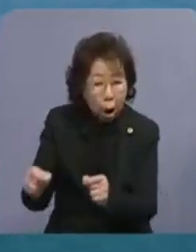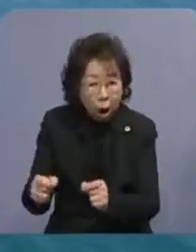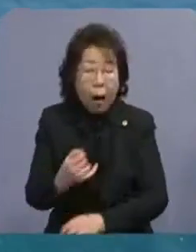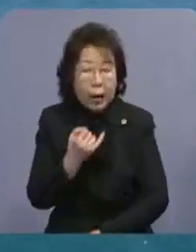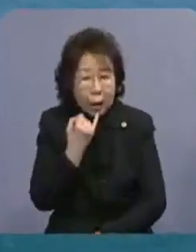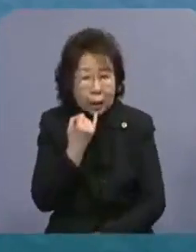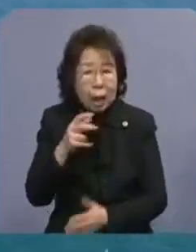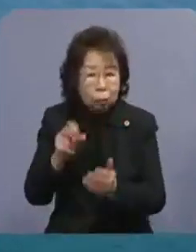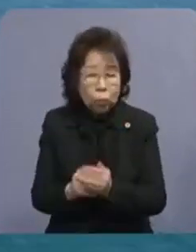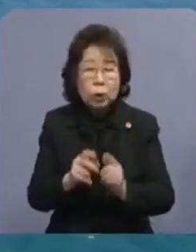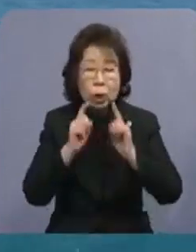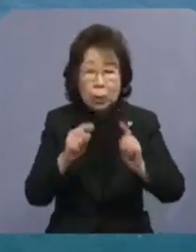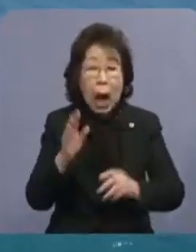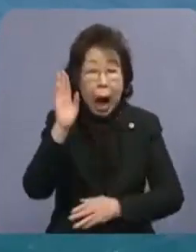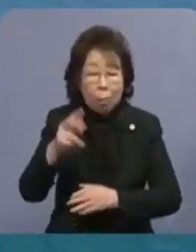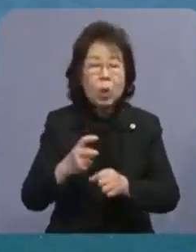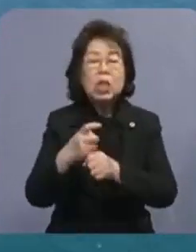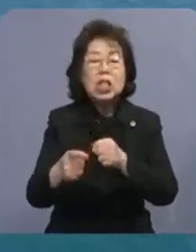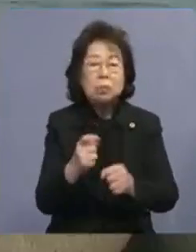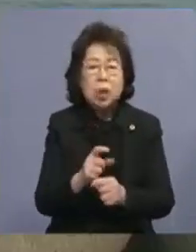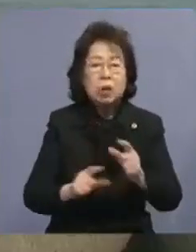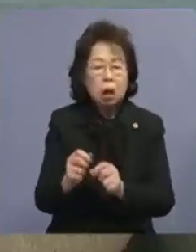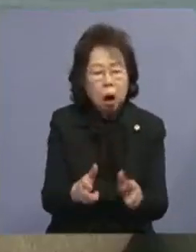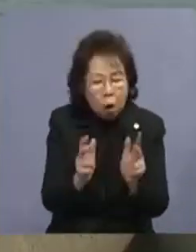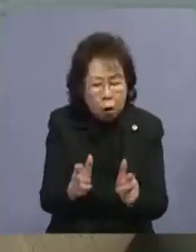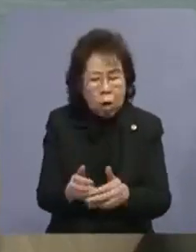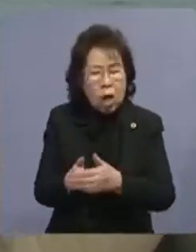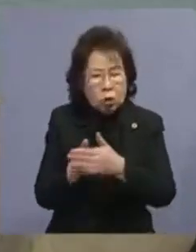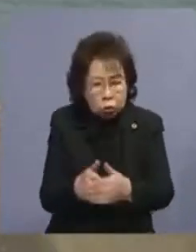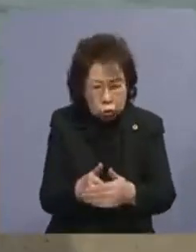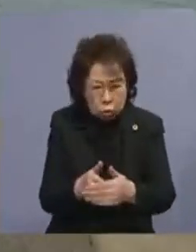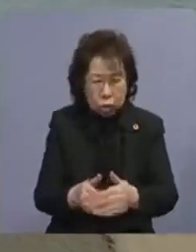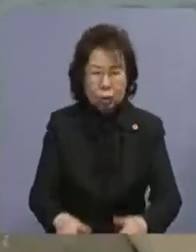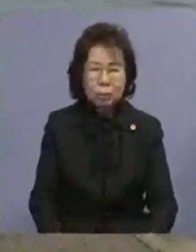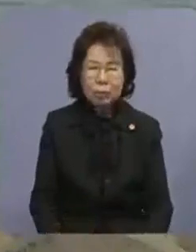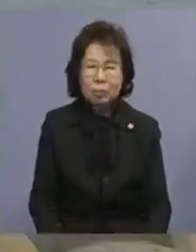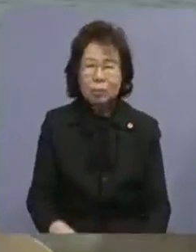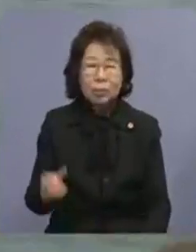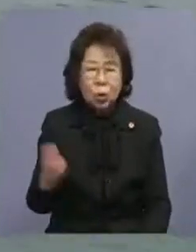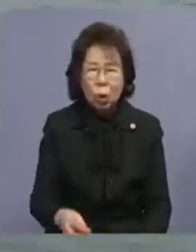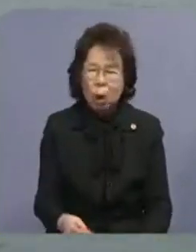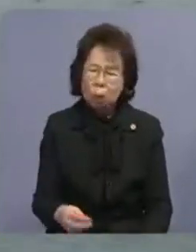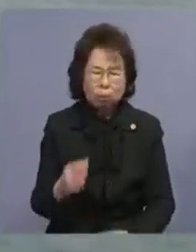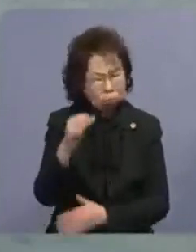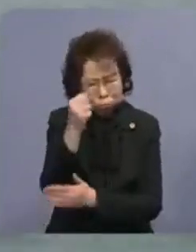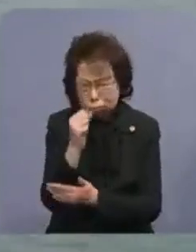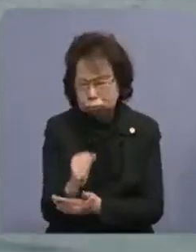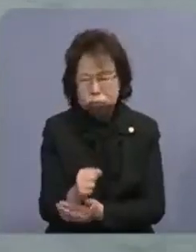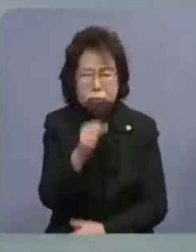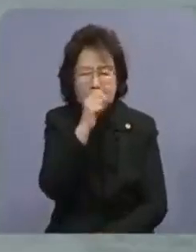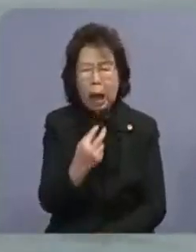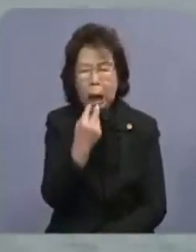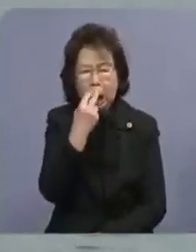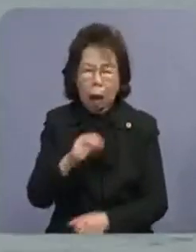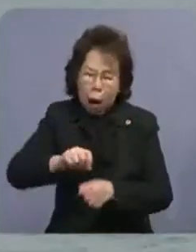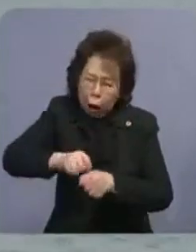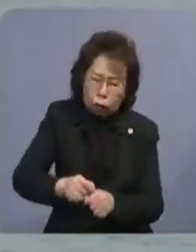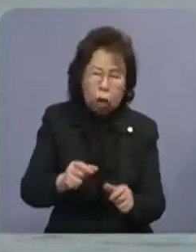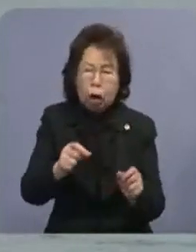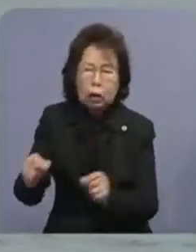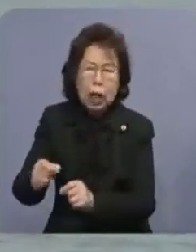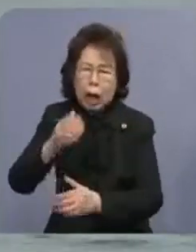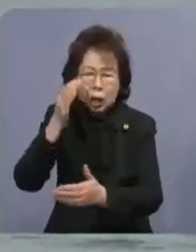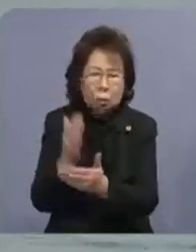없다며 앞으로 10년간 계속 운전을 추진하는 한수원 그리고 낡은 원전의 수명을 억지로